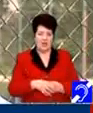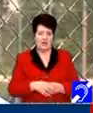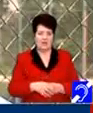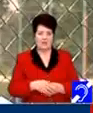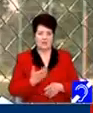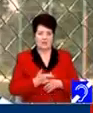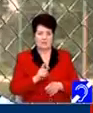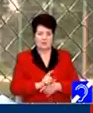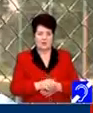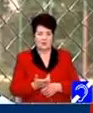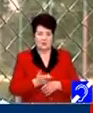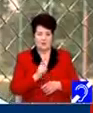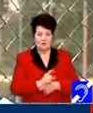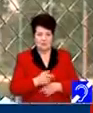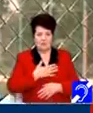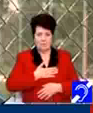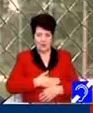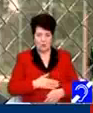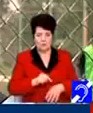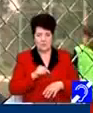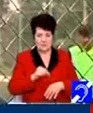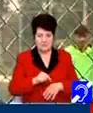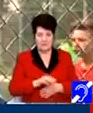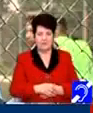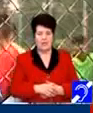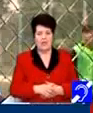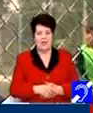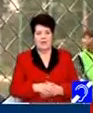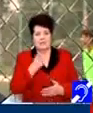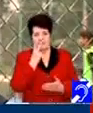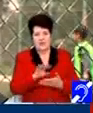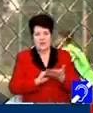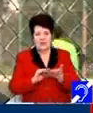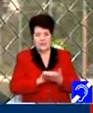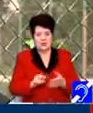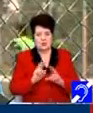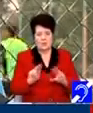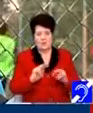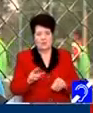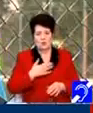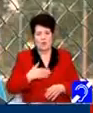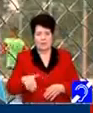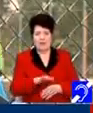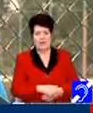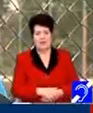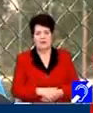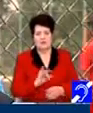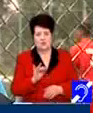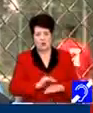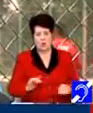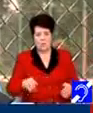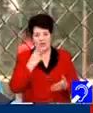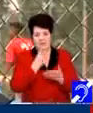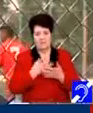cu euforie foarte, foarte plăcut, surprins și că văd antrenorii și profesorii mei și copiii,